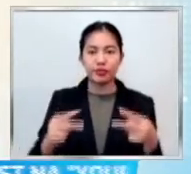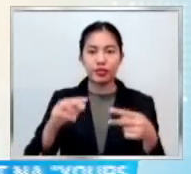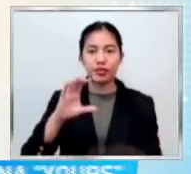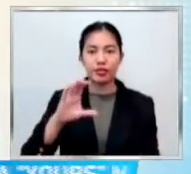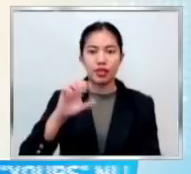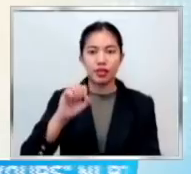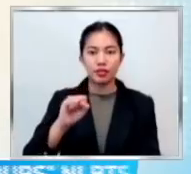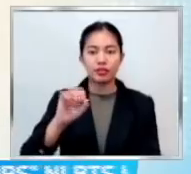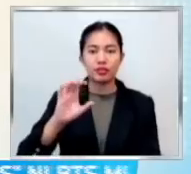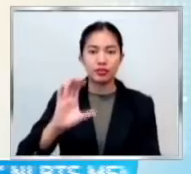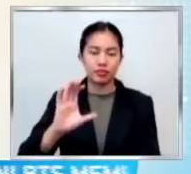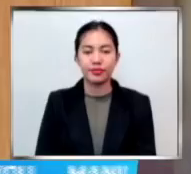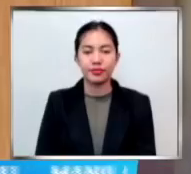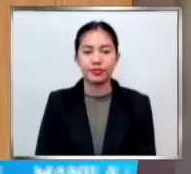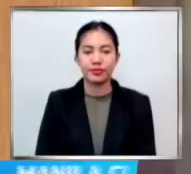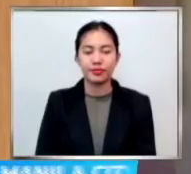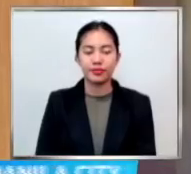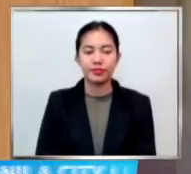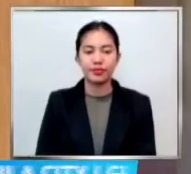csc.gov.ph/career.